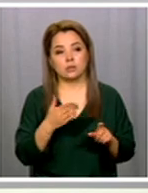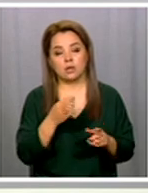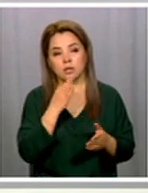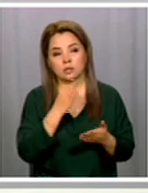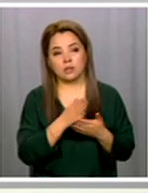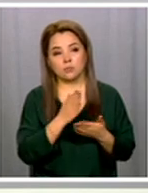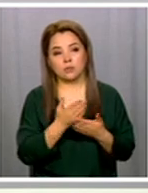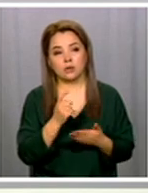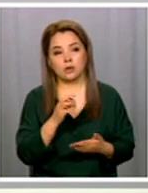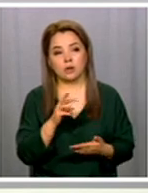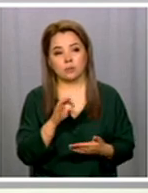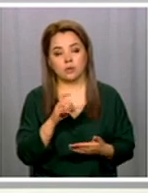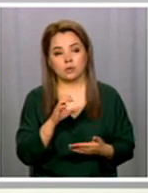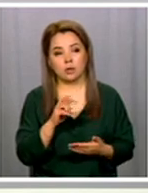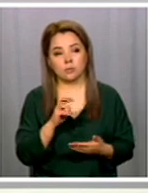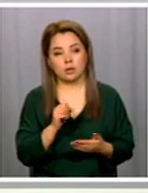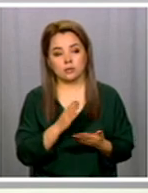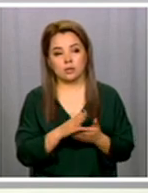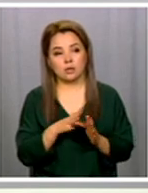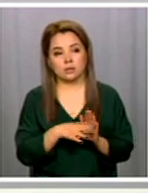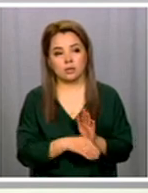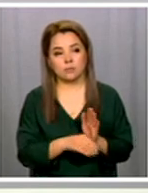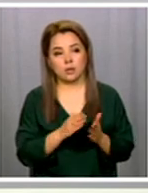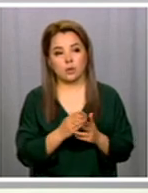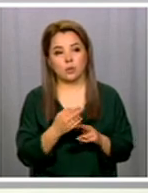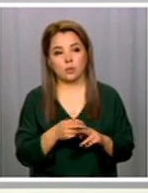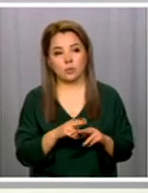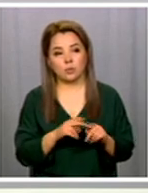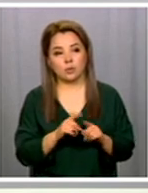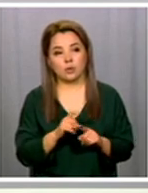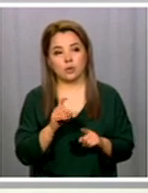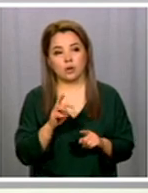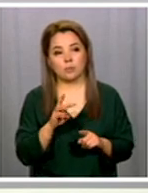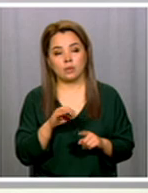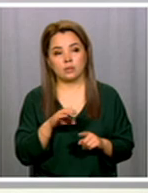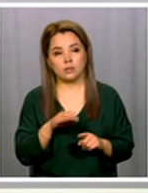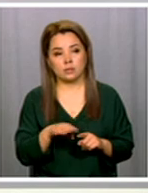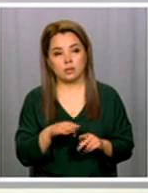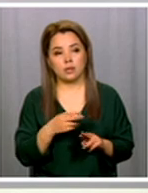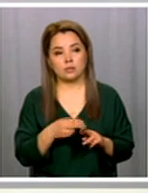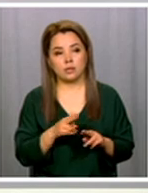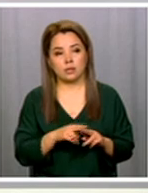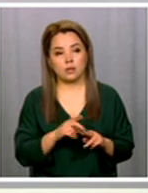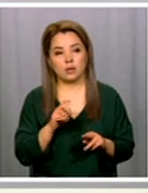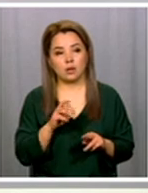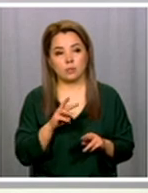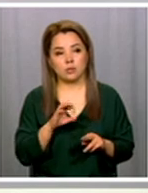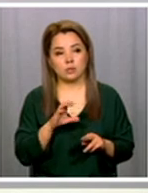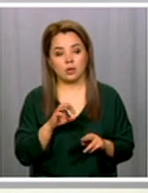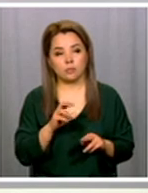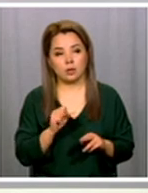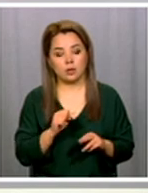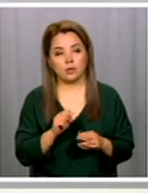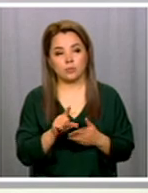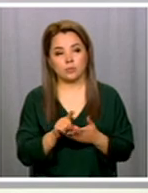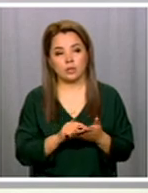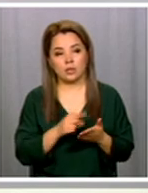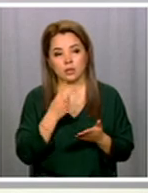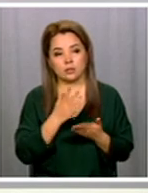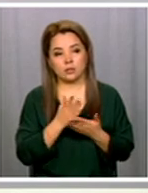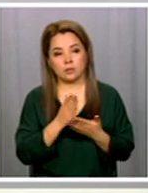айтқандай хромосомалар орналасқан. Мұнда хроматид, яғни хромосомалардың көшірмесін